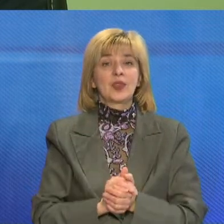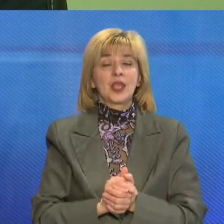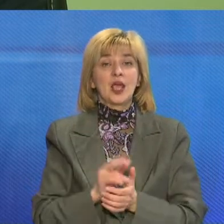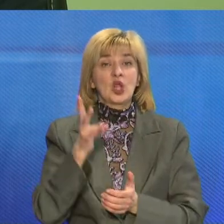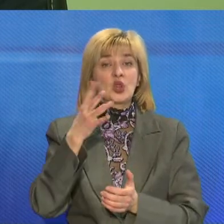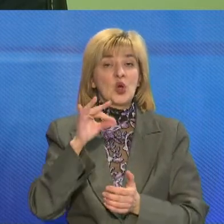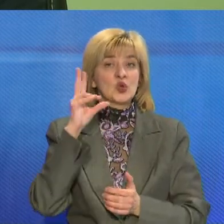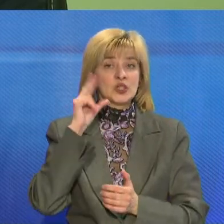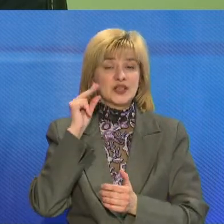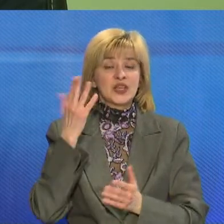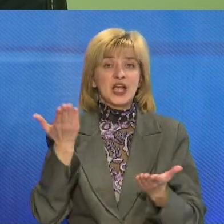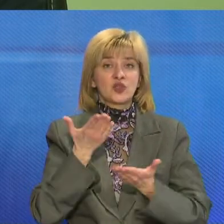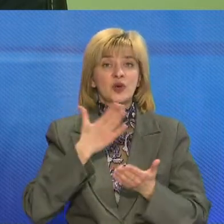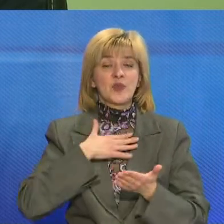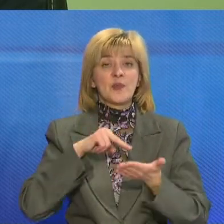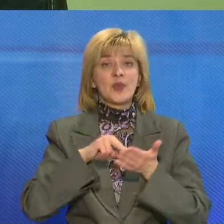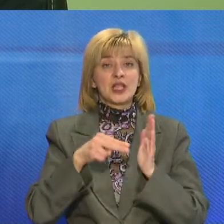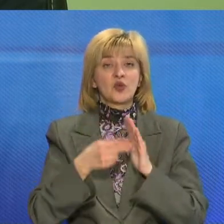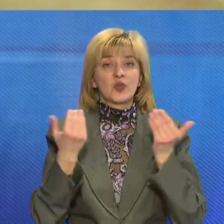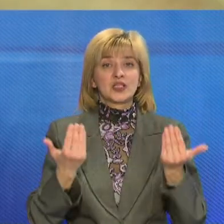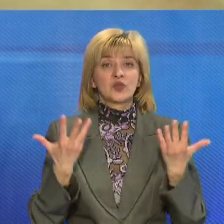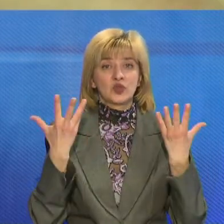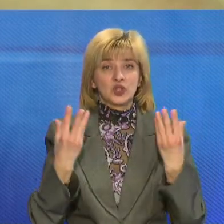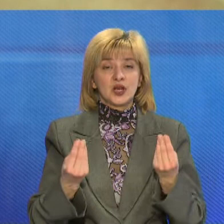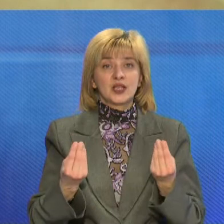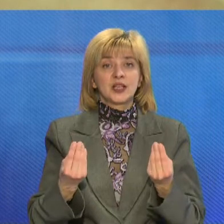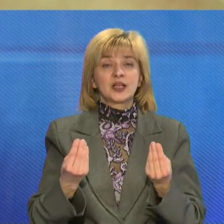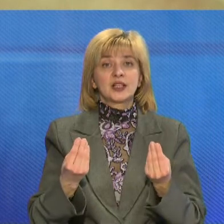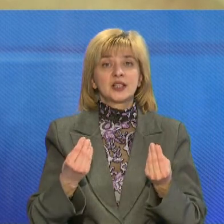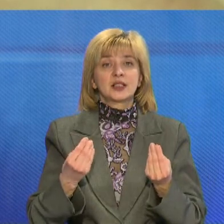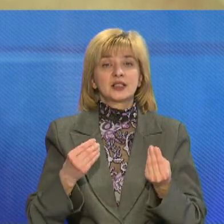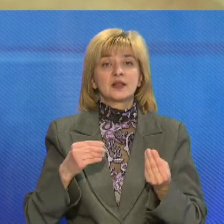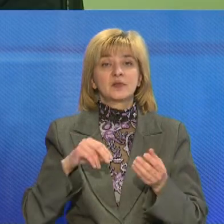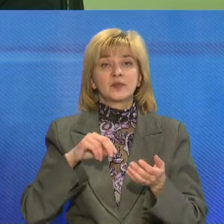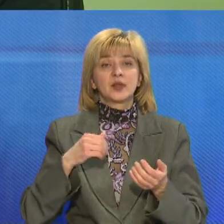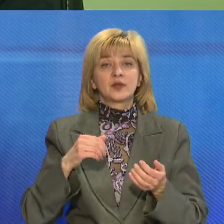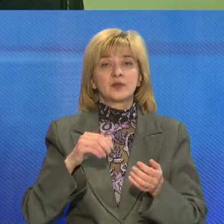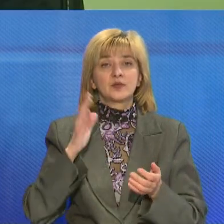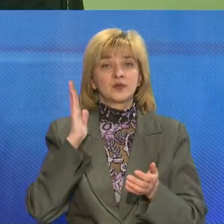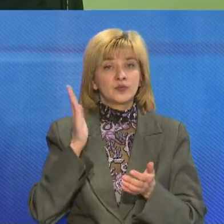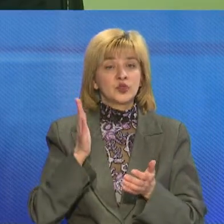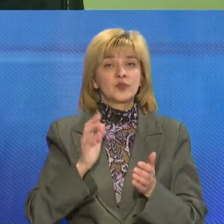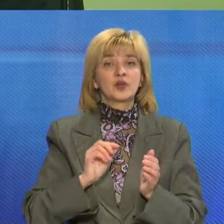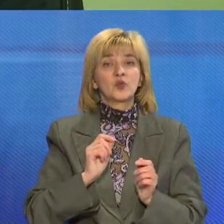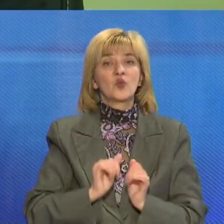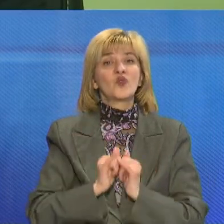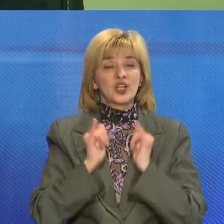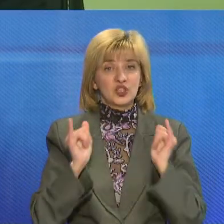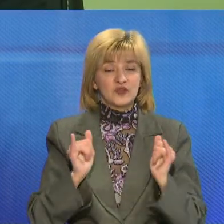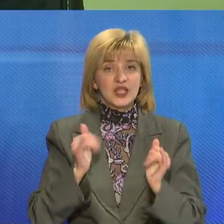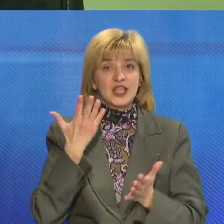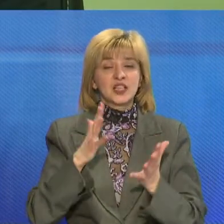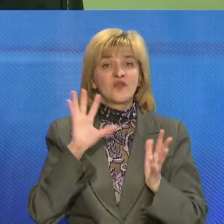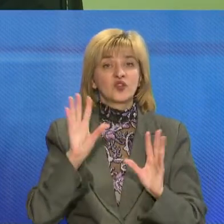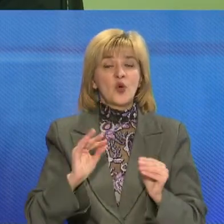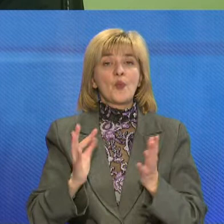Но цифры, которые мы планируем на сегодняшний день, собираемся значительно увеличить. Если у нас все